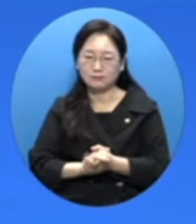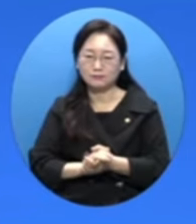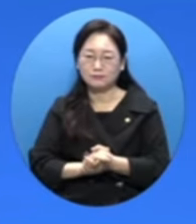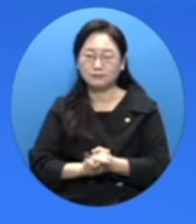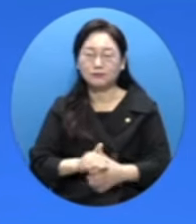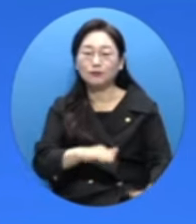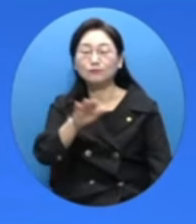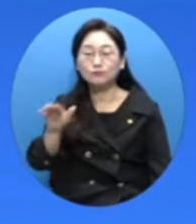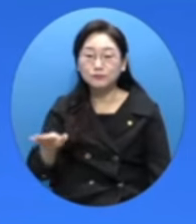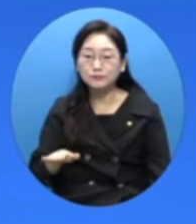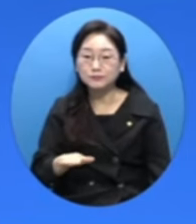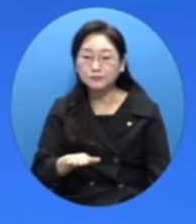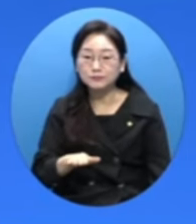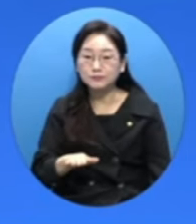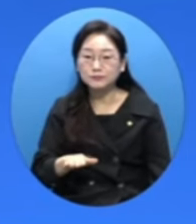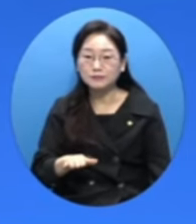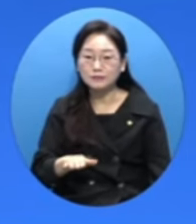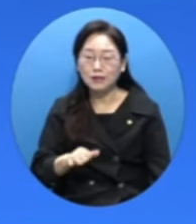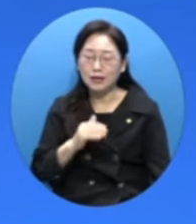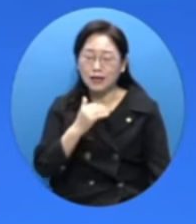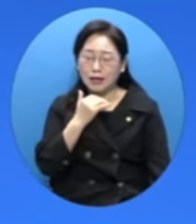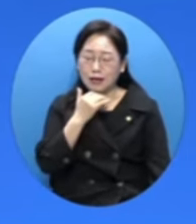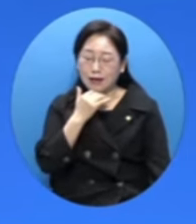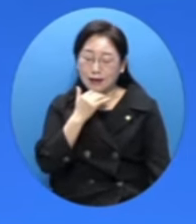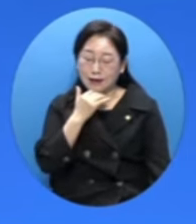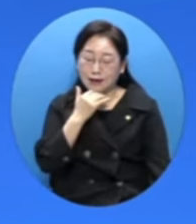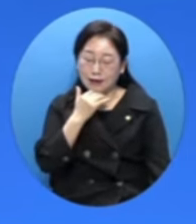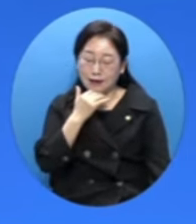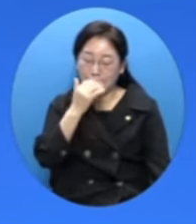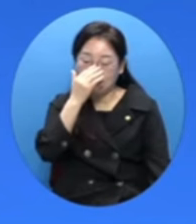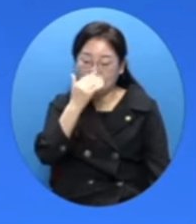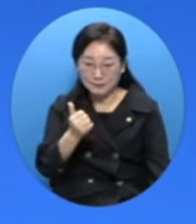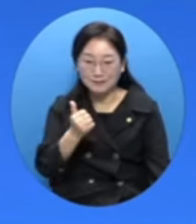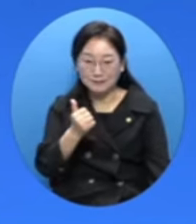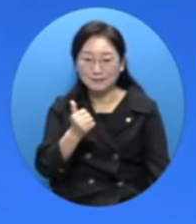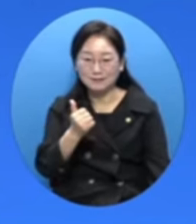우리는 기다리다가